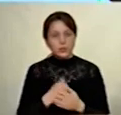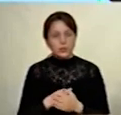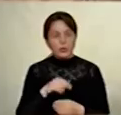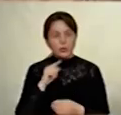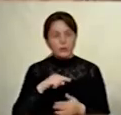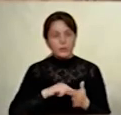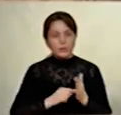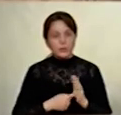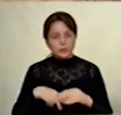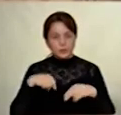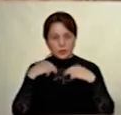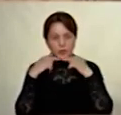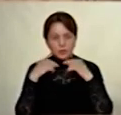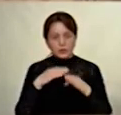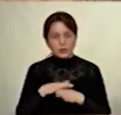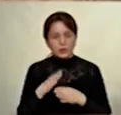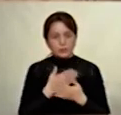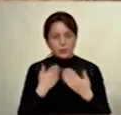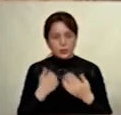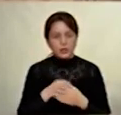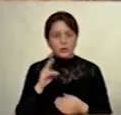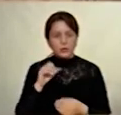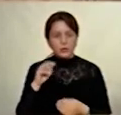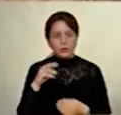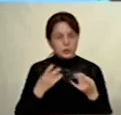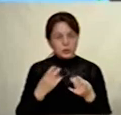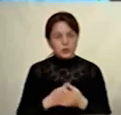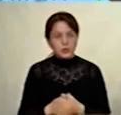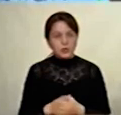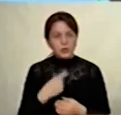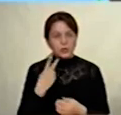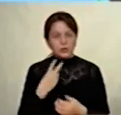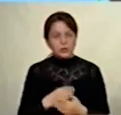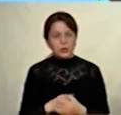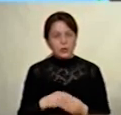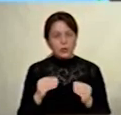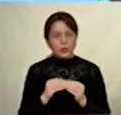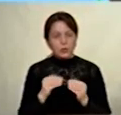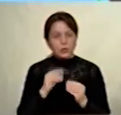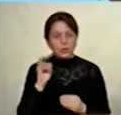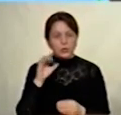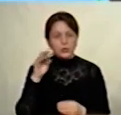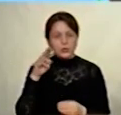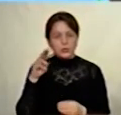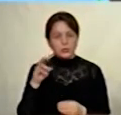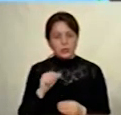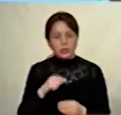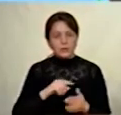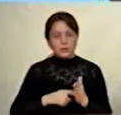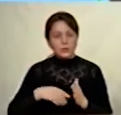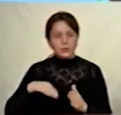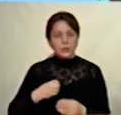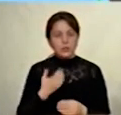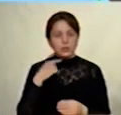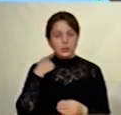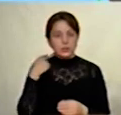uning virguliga e'tibor bermay natural songa ko'paytiriladi. Ikkinchi, o'nlik asrda virguldan keyin nechta